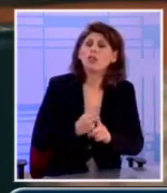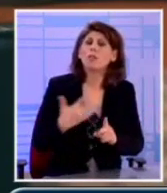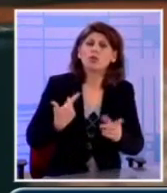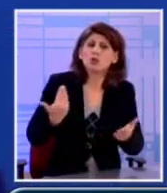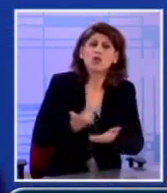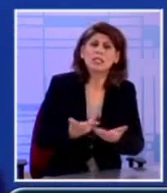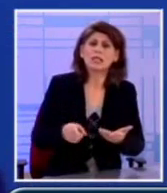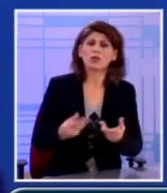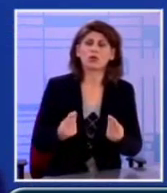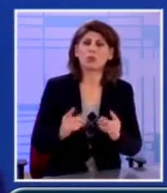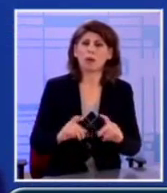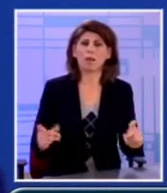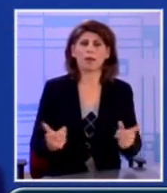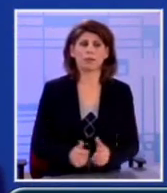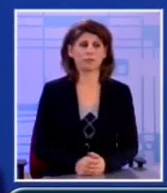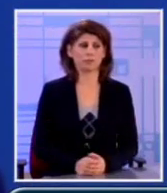αξιώσει?